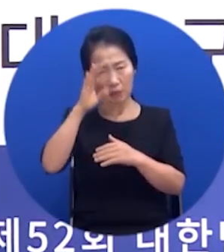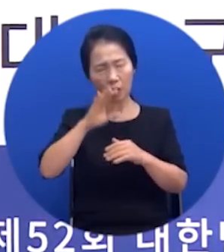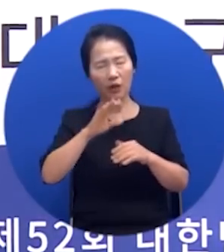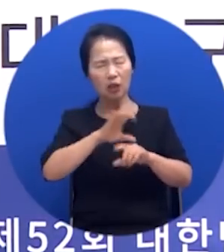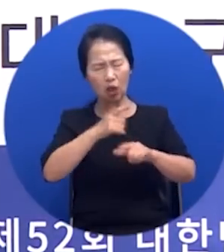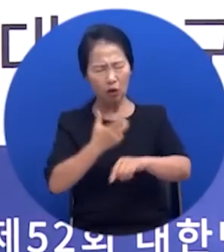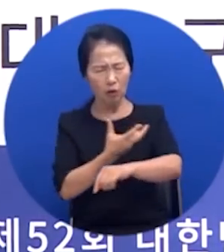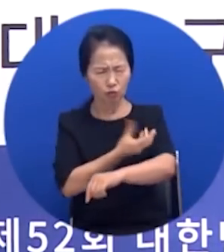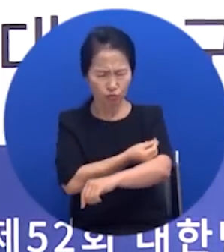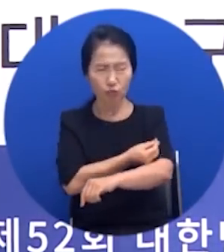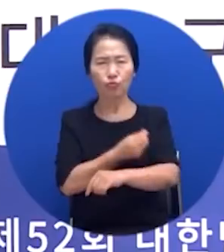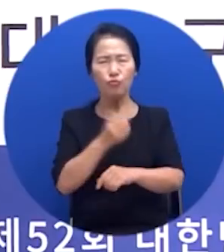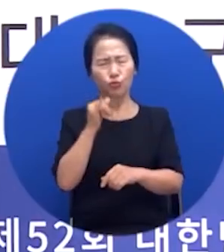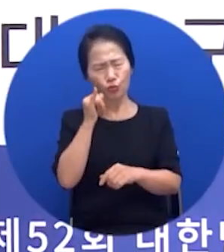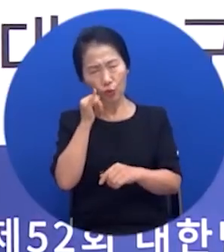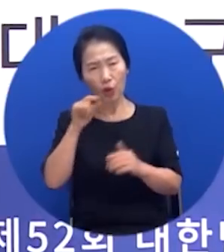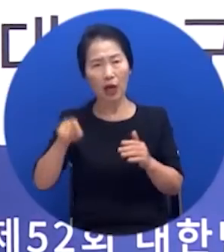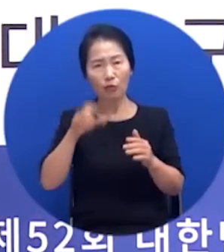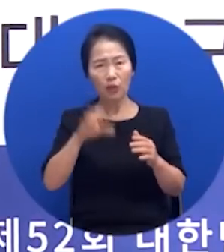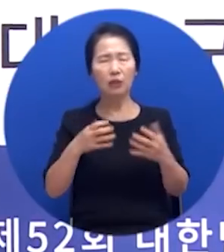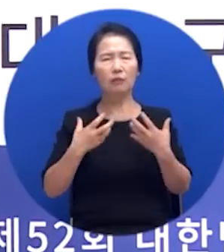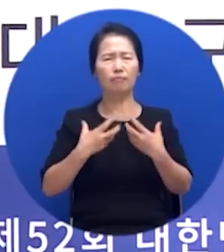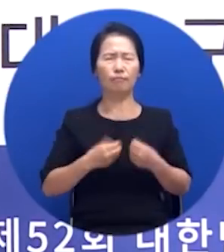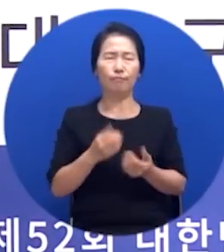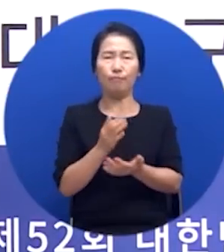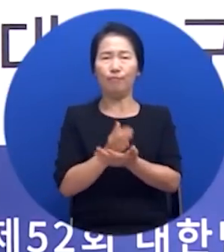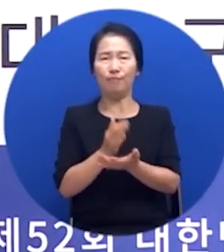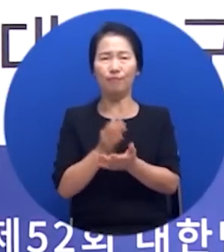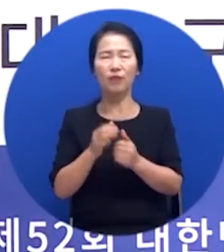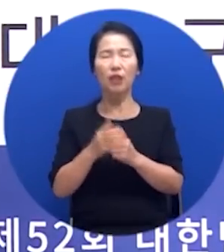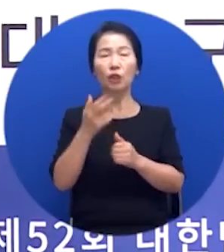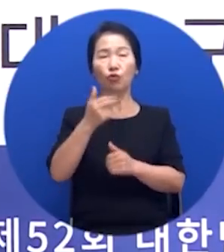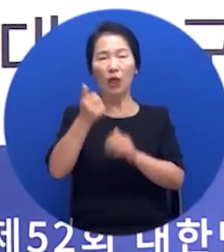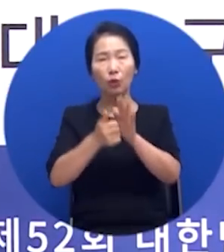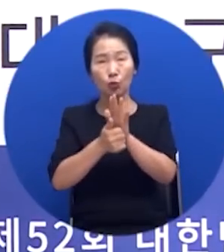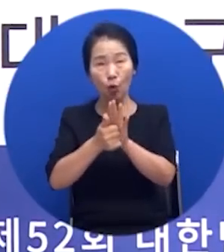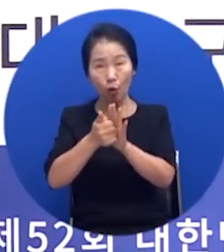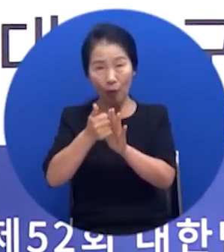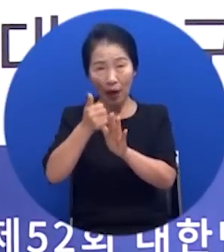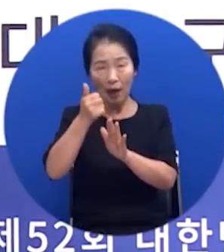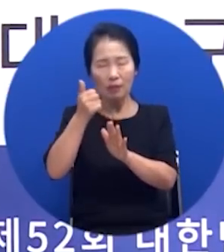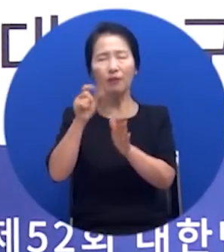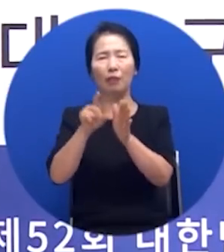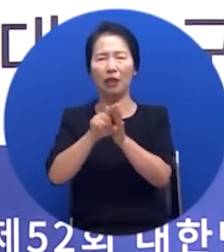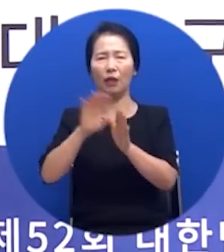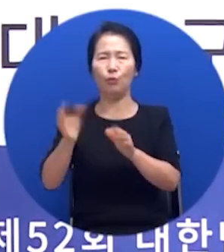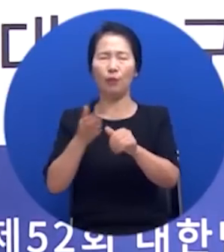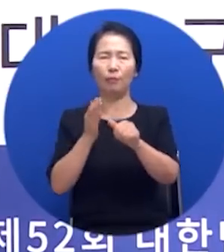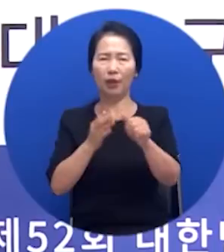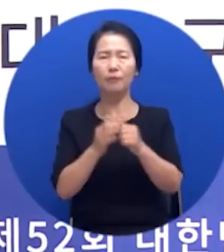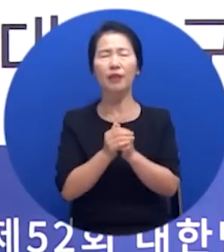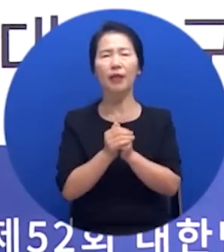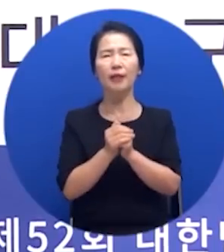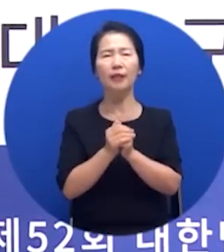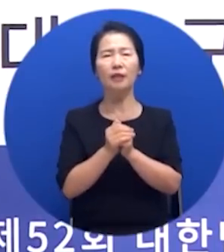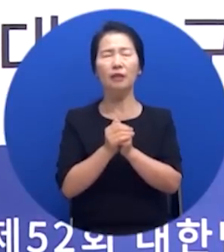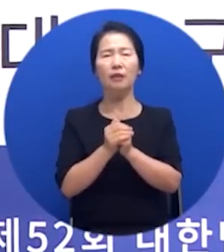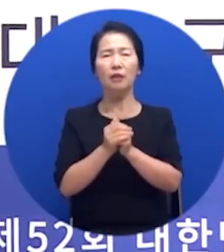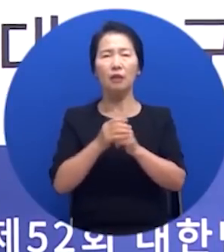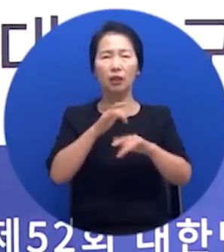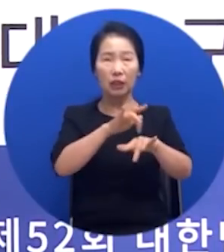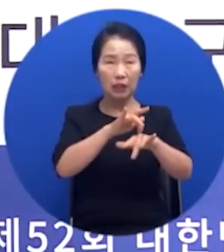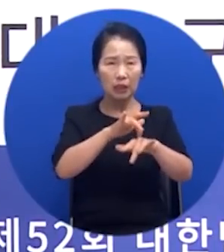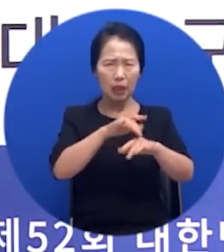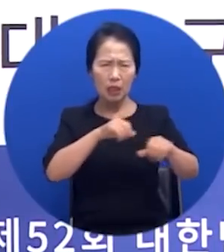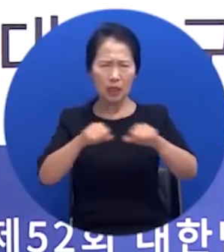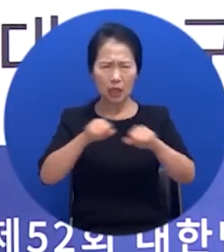중독에서 절망도 낙관도 하지 말고 주님의 소망에 설득되기를 기도드립니다. 그것이 귀신의